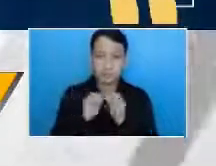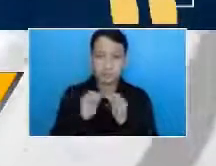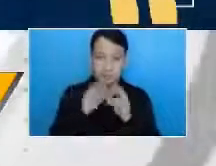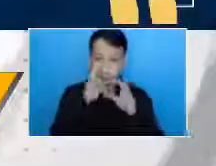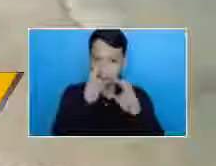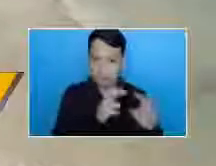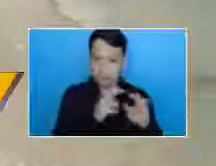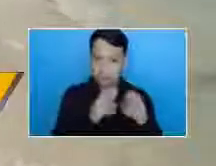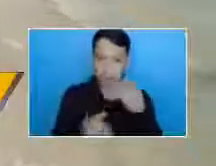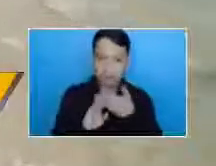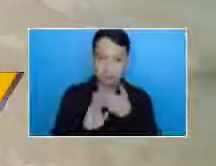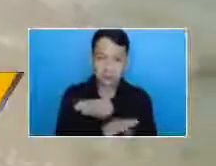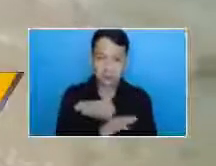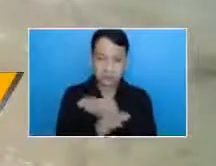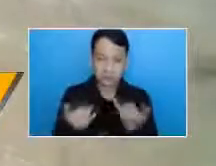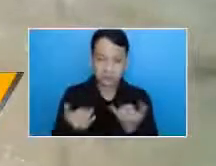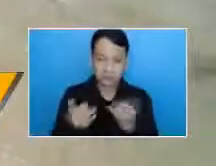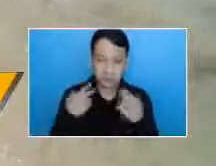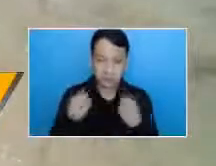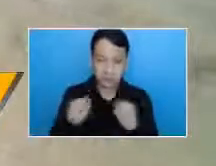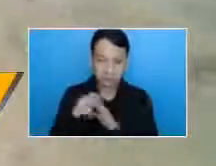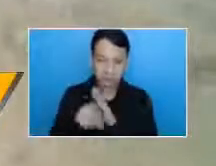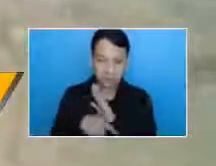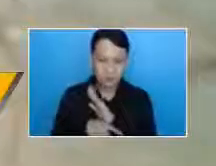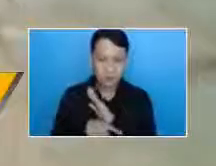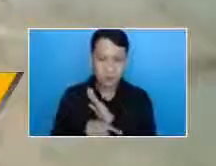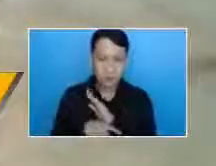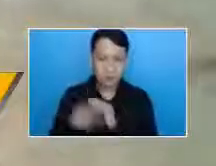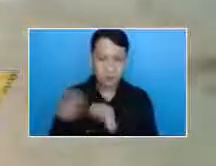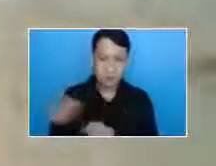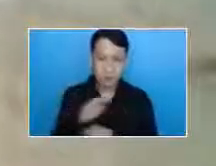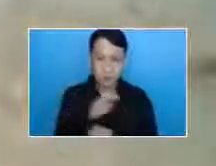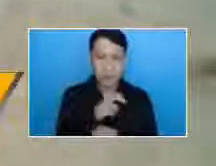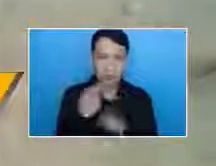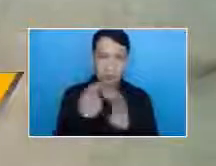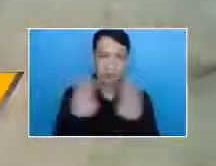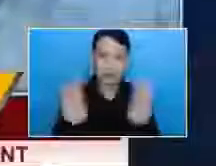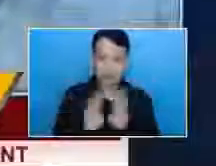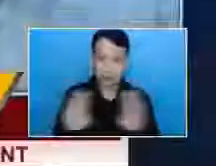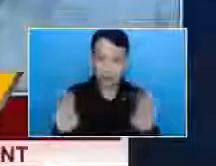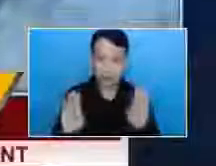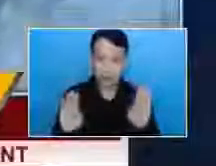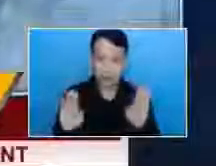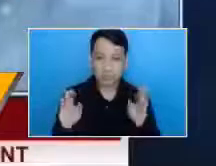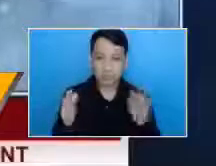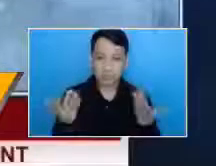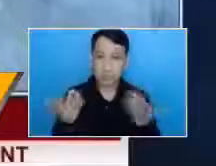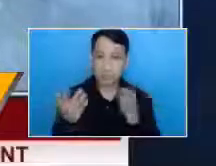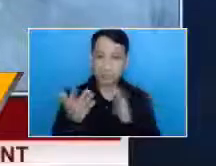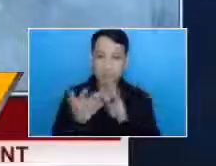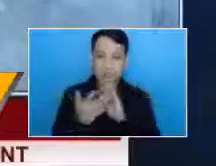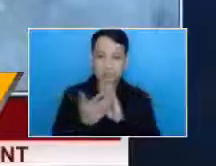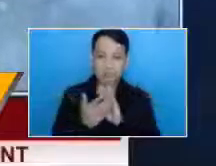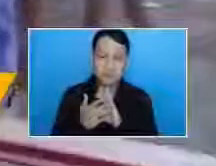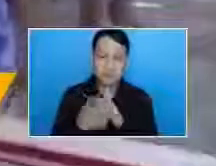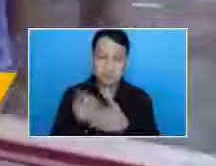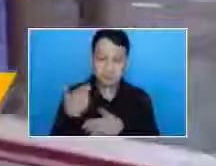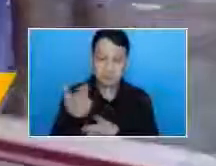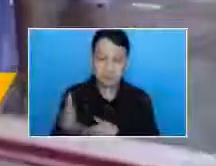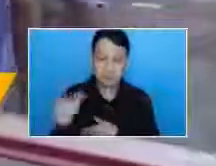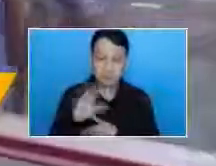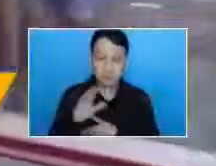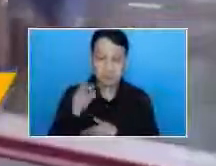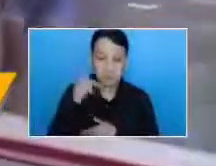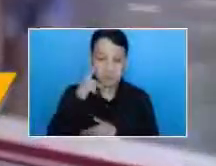health protocols. Maari namang magpatupad pa rin ng dagdag restriction ng isang LGU. Kaya payo ng DILG,